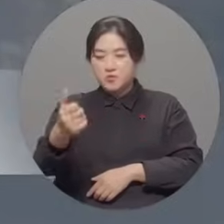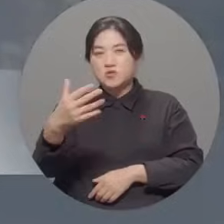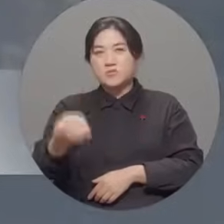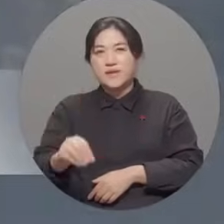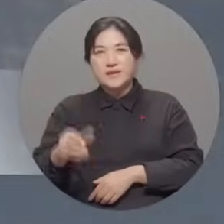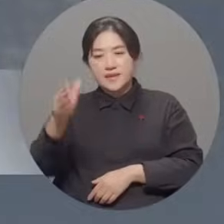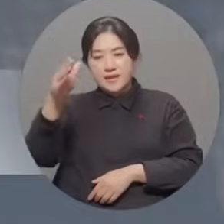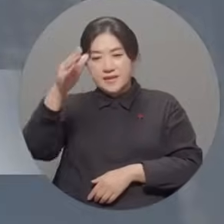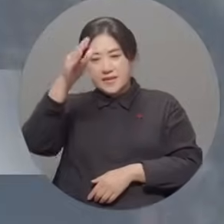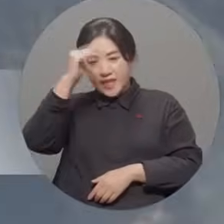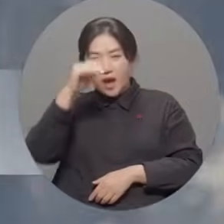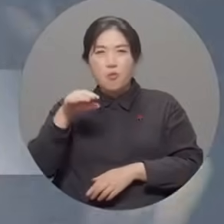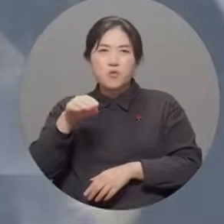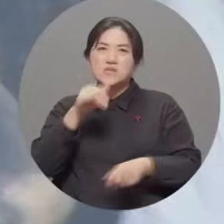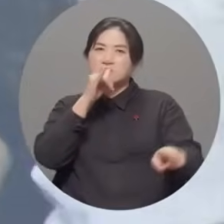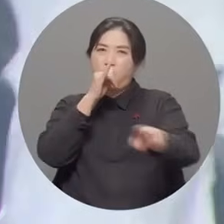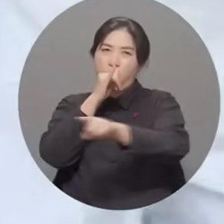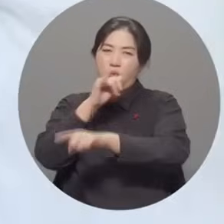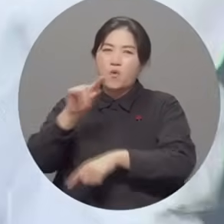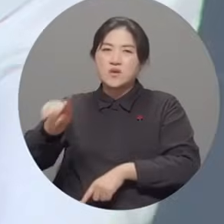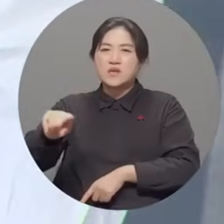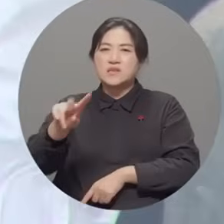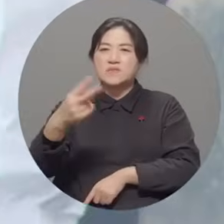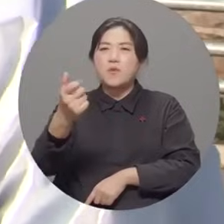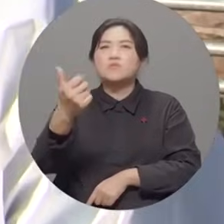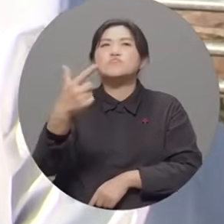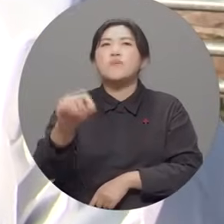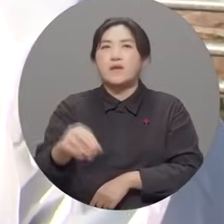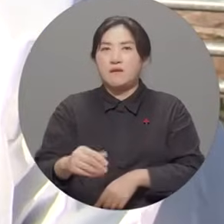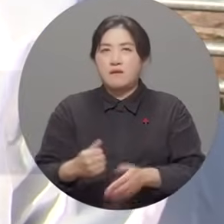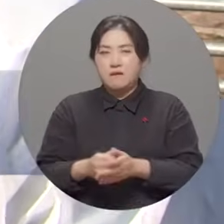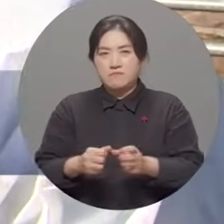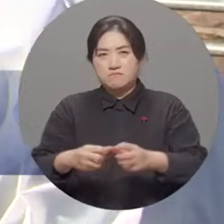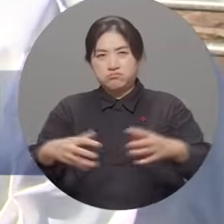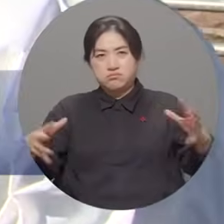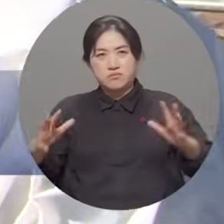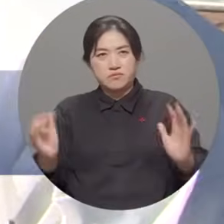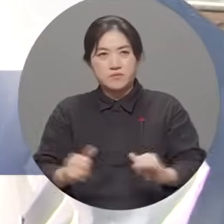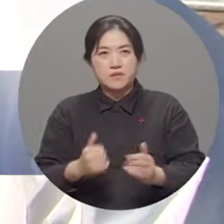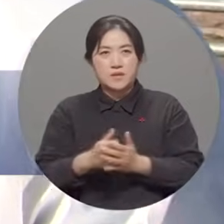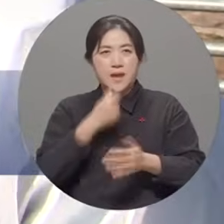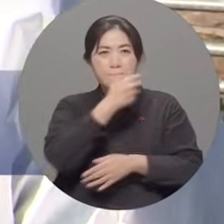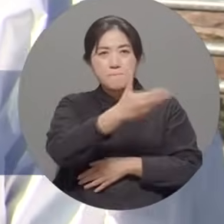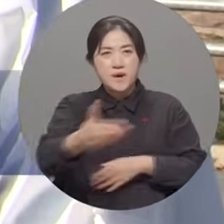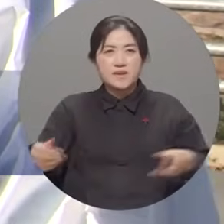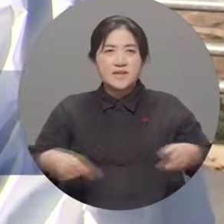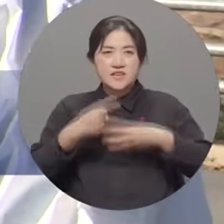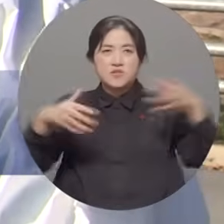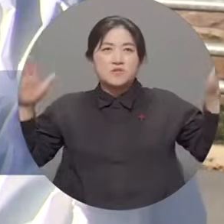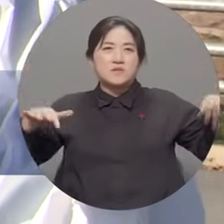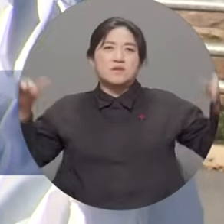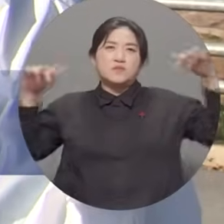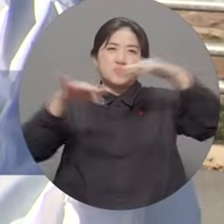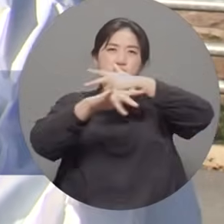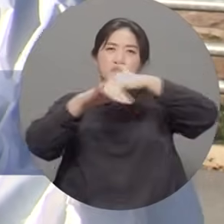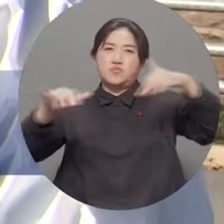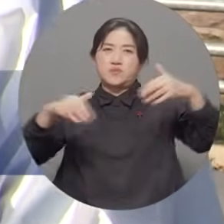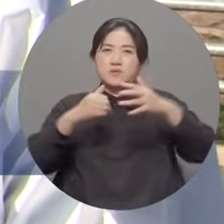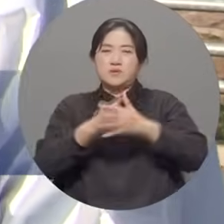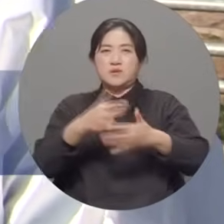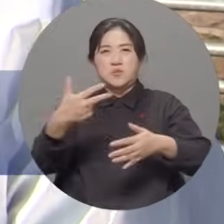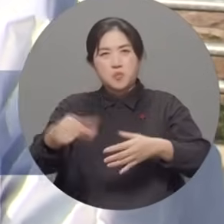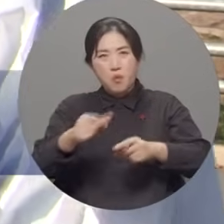닭과 오리를 키우고 있어 확산 우려가 커지고 있습니다. 이 하천을 주변으로 해서 철새들이 이렇게 많이 왔다 갔다 하고 이렇게